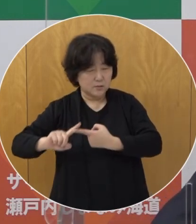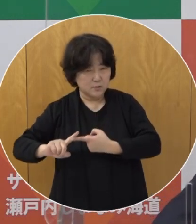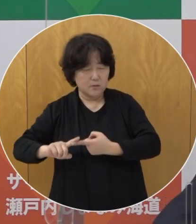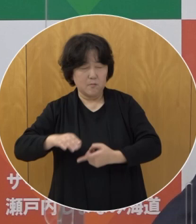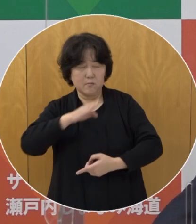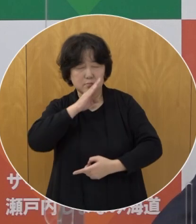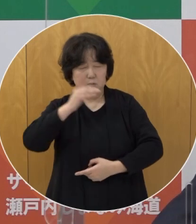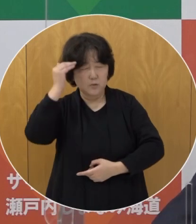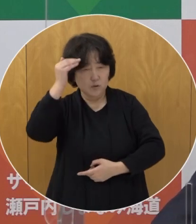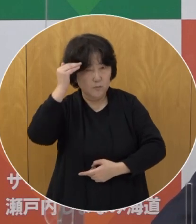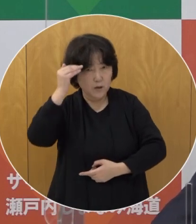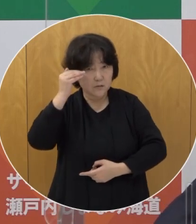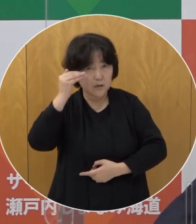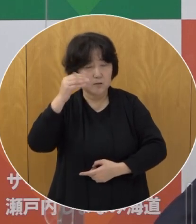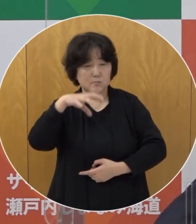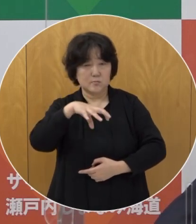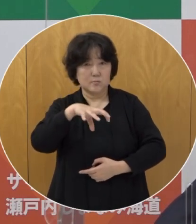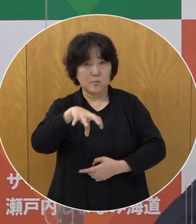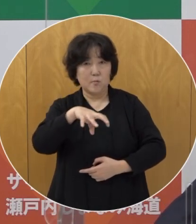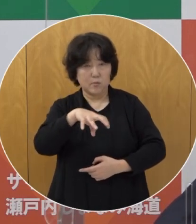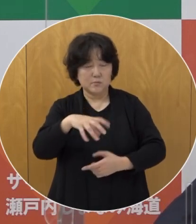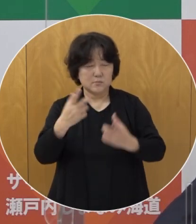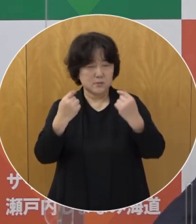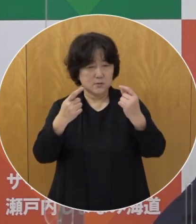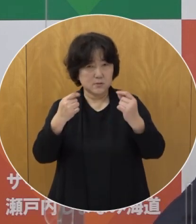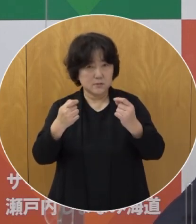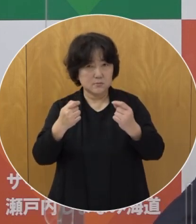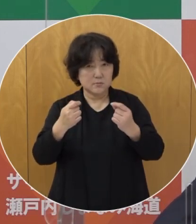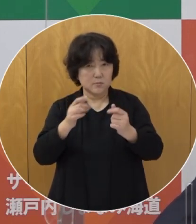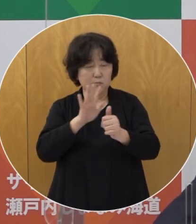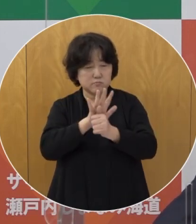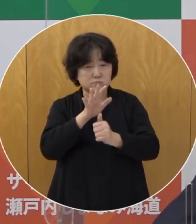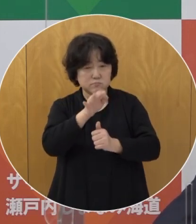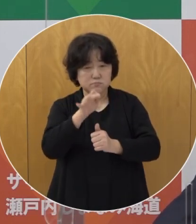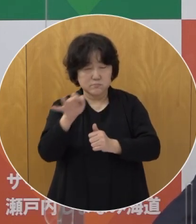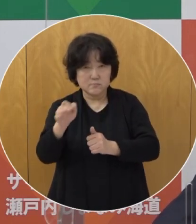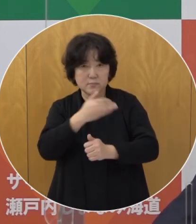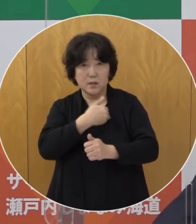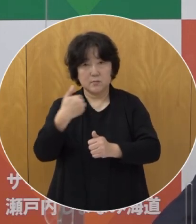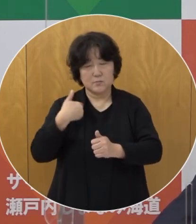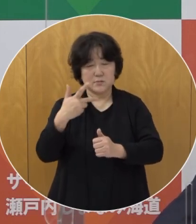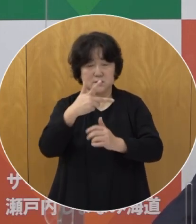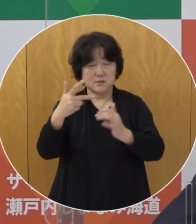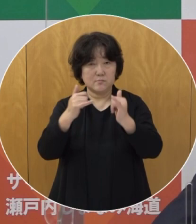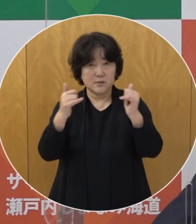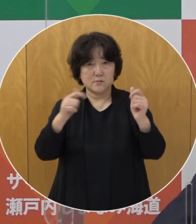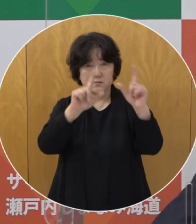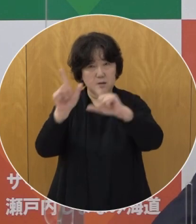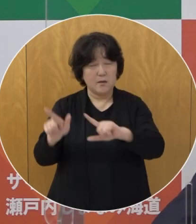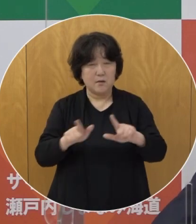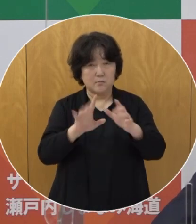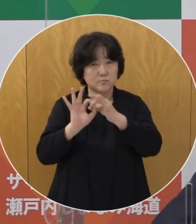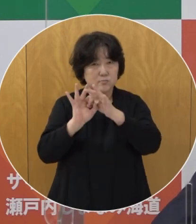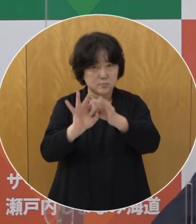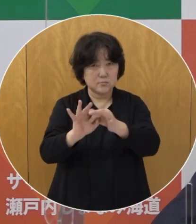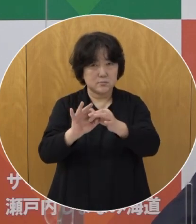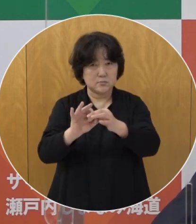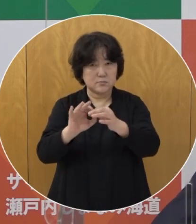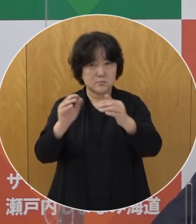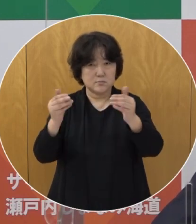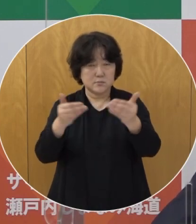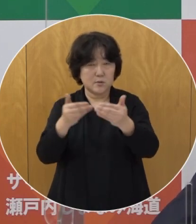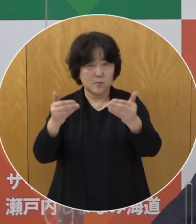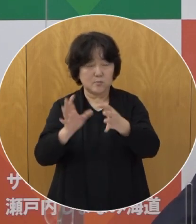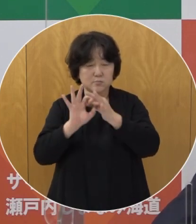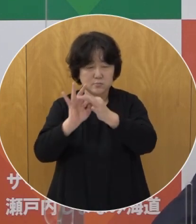困りのところにくまなく政治の光が行き届くよう、市民生活の維持と事業活動の継続に向け